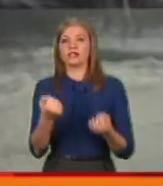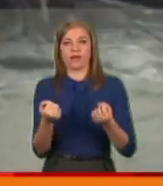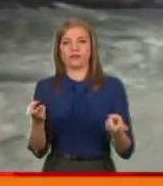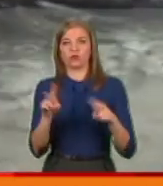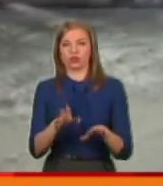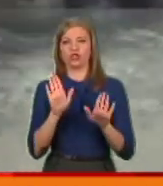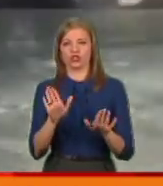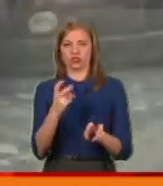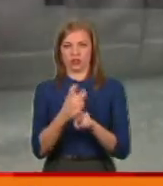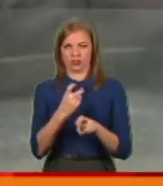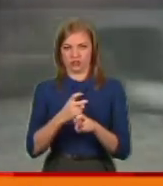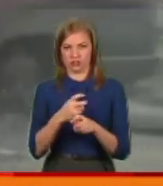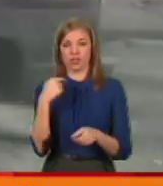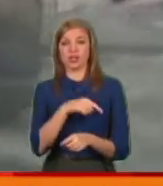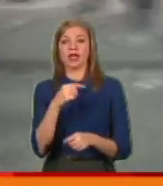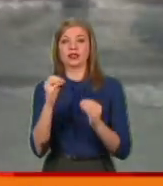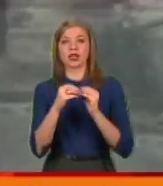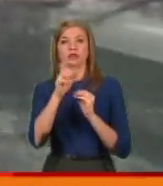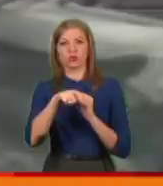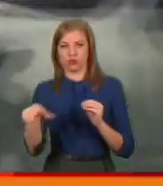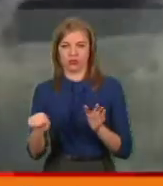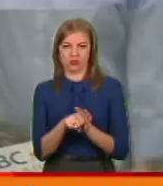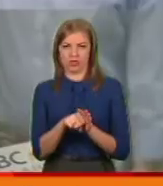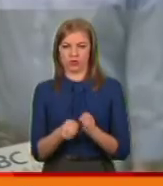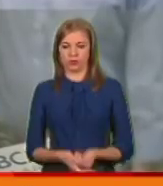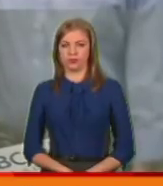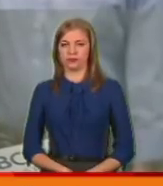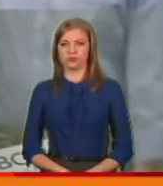лишилися самі кістяки. 10 людей загинуло.